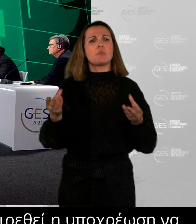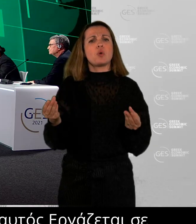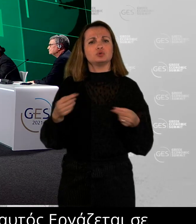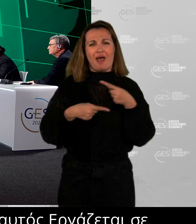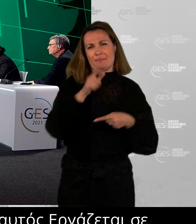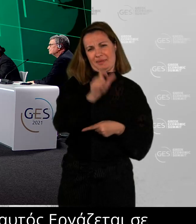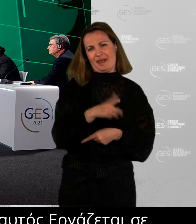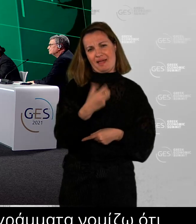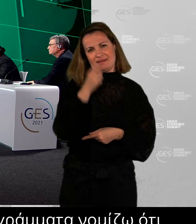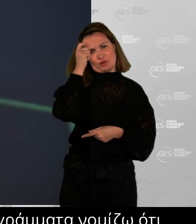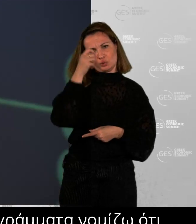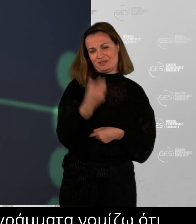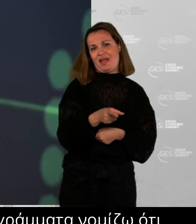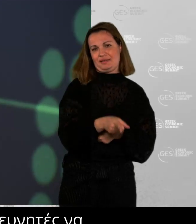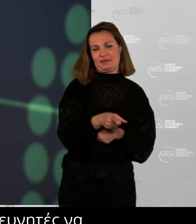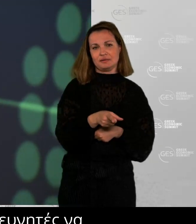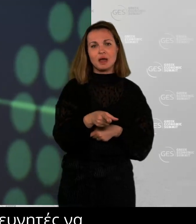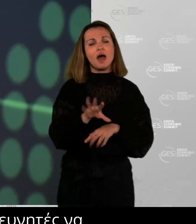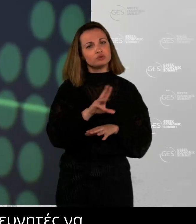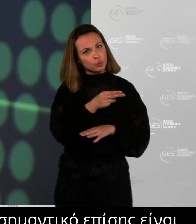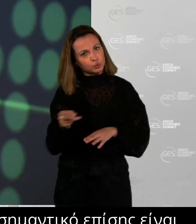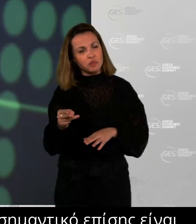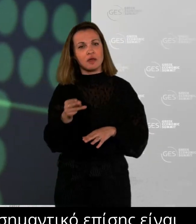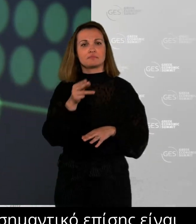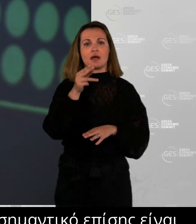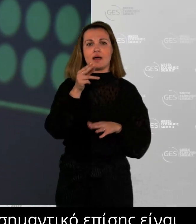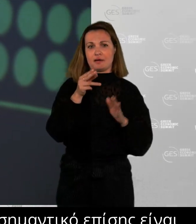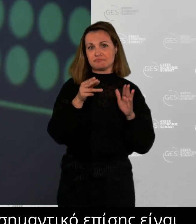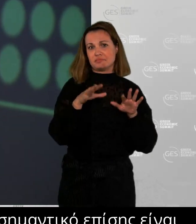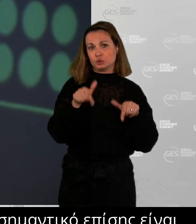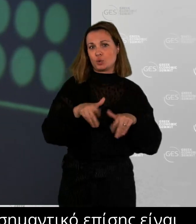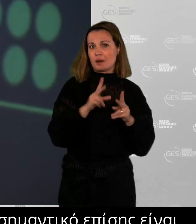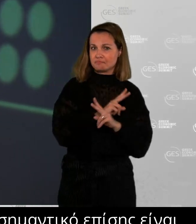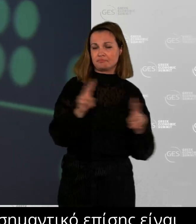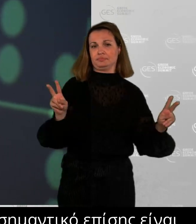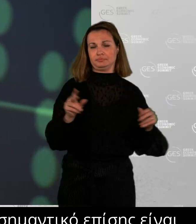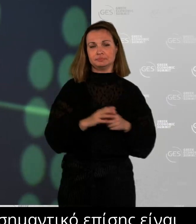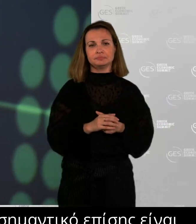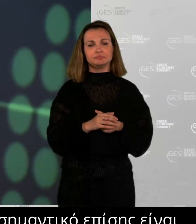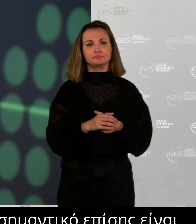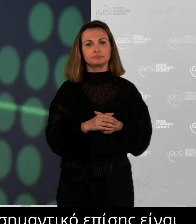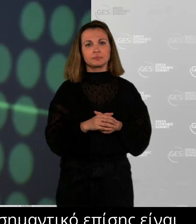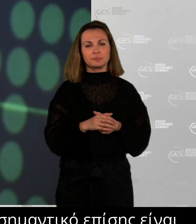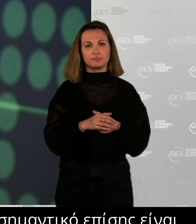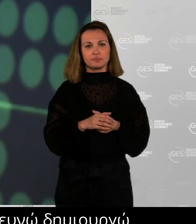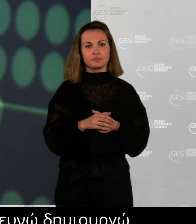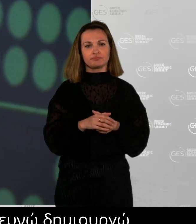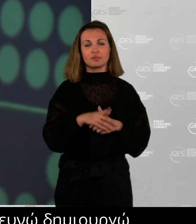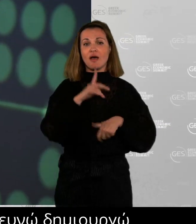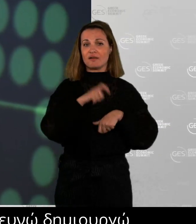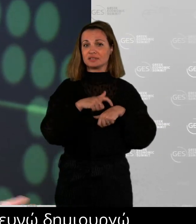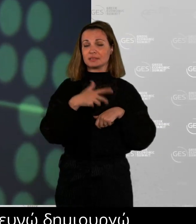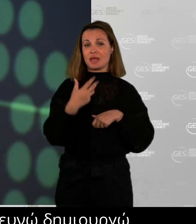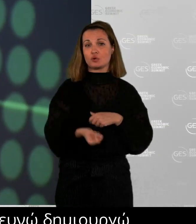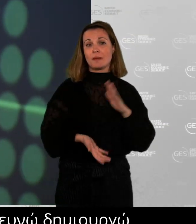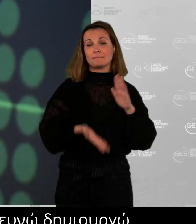είναι η εμβληματική δράση του ερευνό δημιουργό καινοτομό, που έχουμε πάνω από 1.100 ενταγμένα έργα,